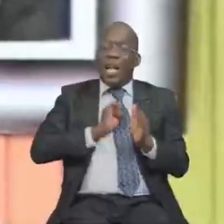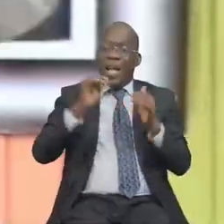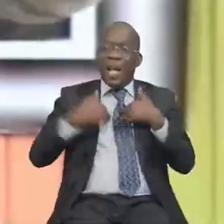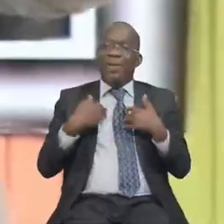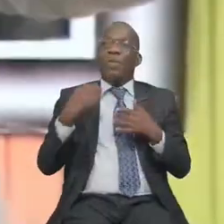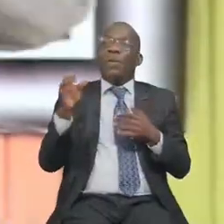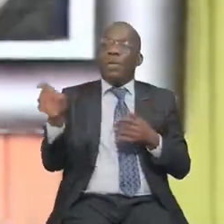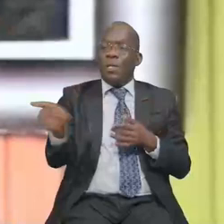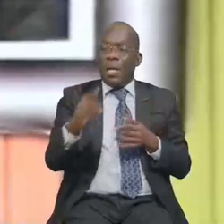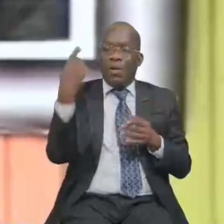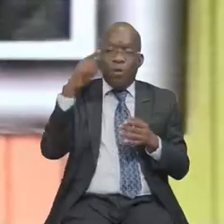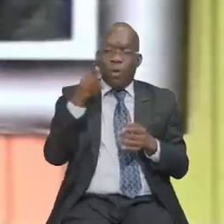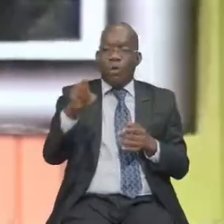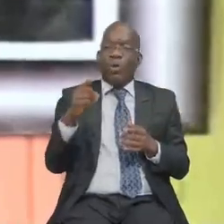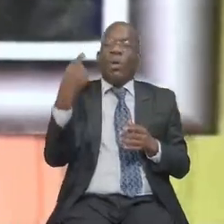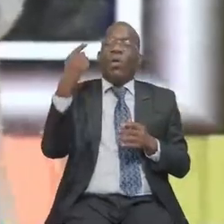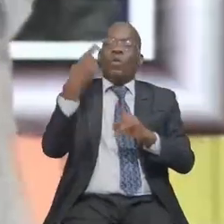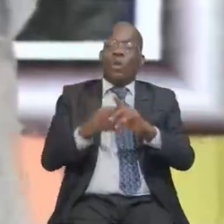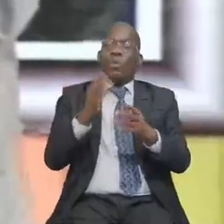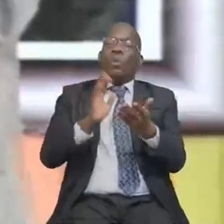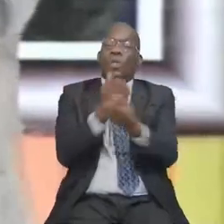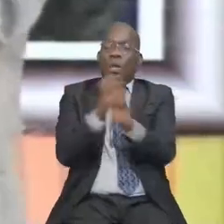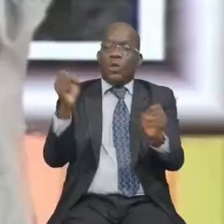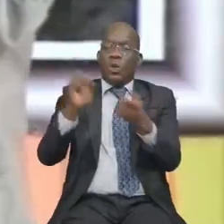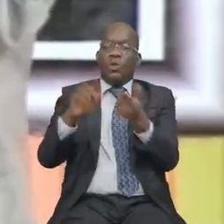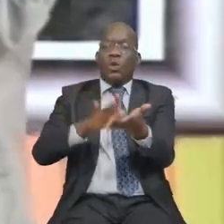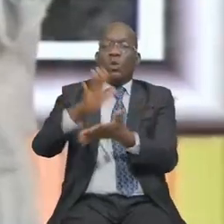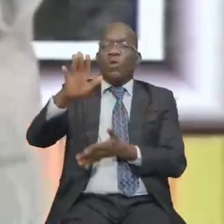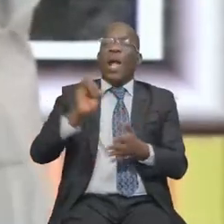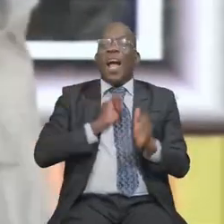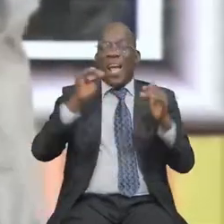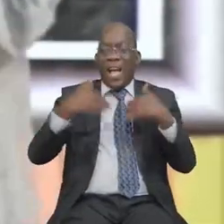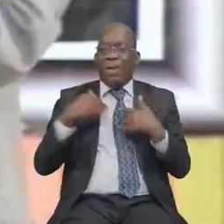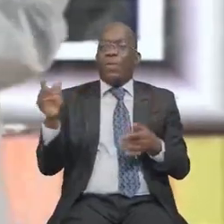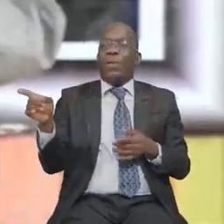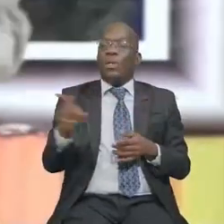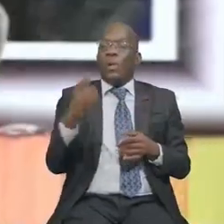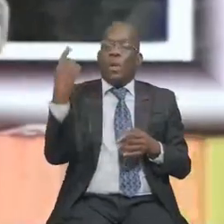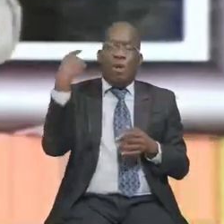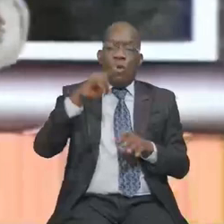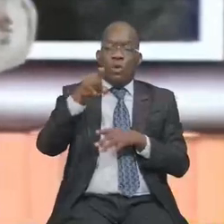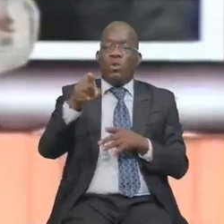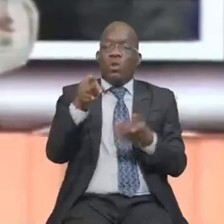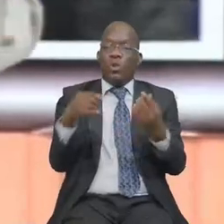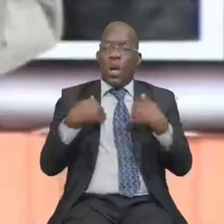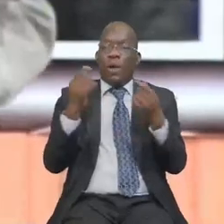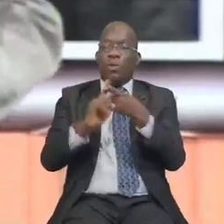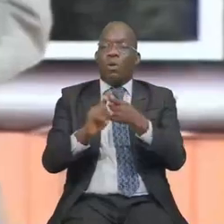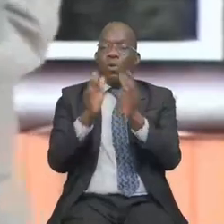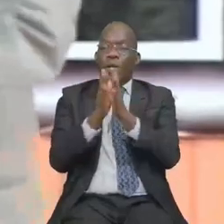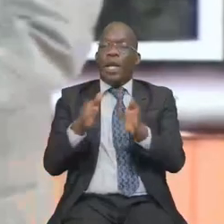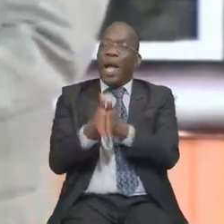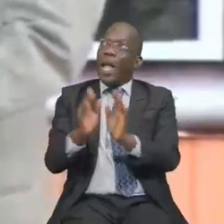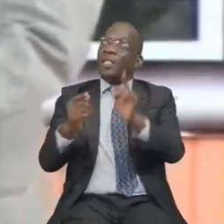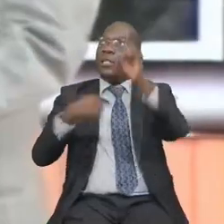L'espérance du salut à la glorification, je les ai pour toi. Mais tu dois prier. Tu dois venir me demander. Aidez. Et